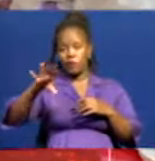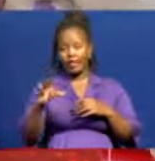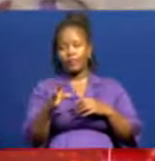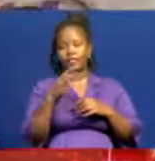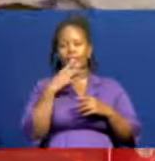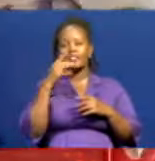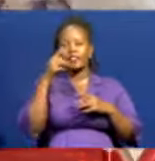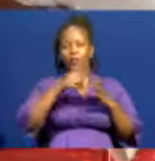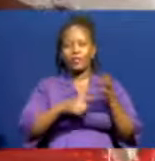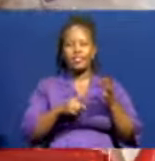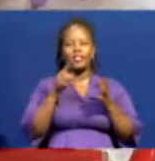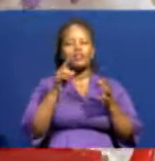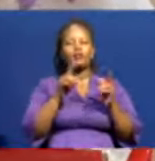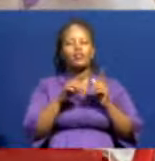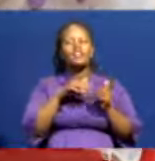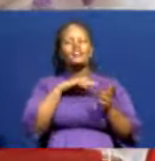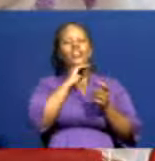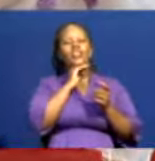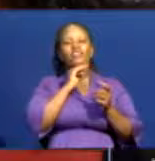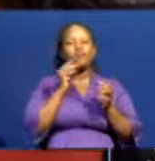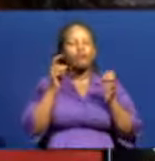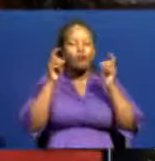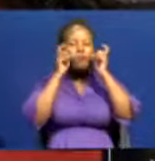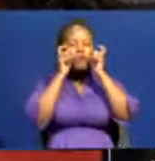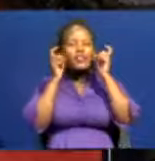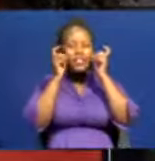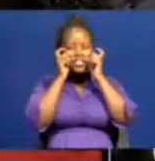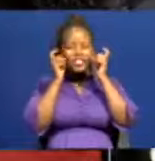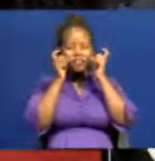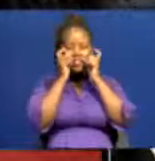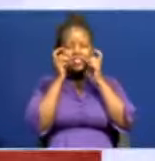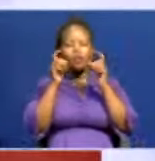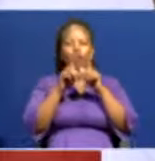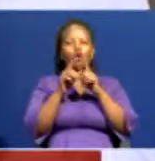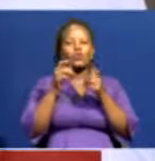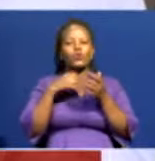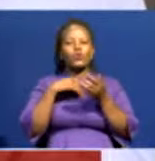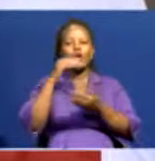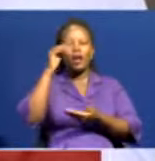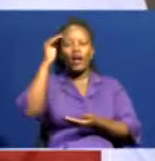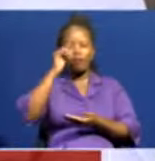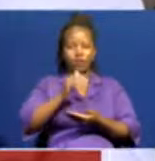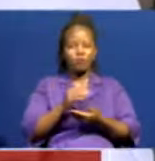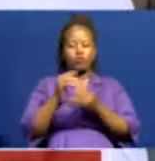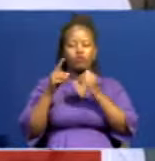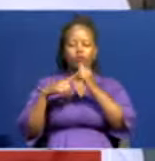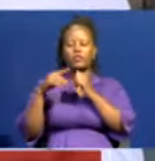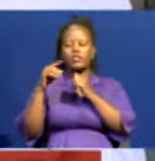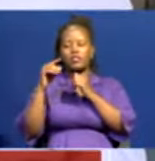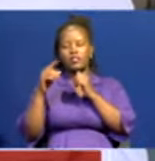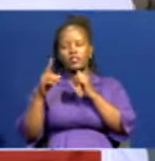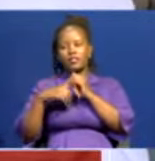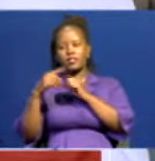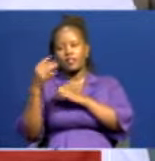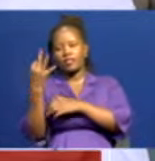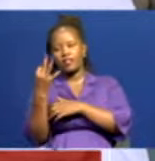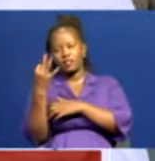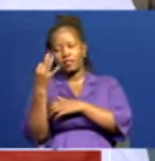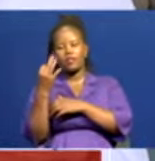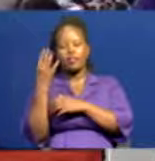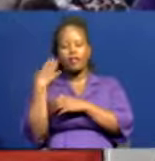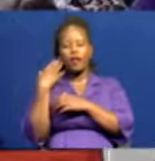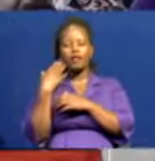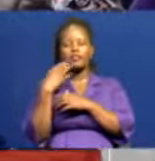kuwa idadi ya vifo vinavyotokana na virusi vya HIV vimepungua kutoka 663 katika